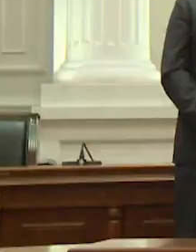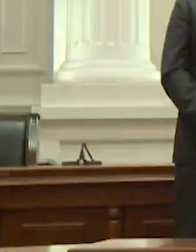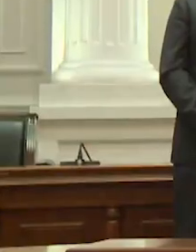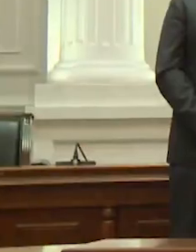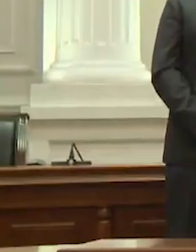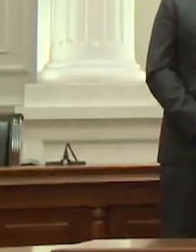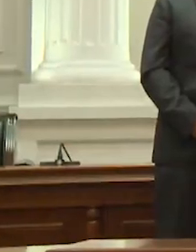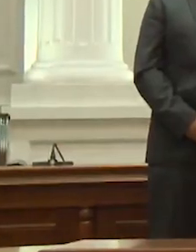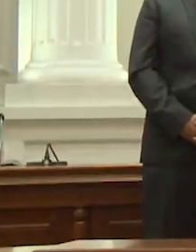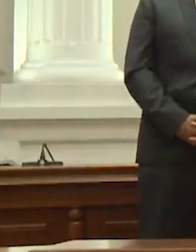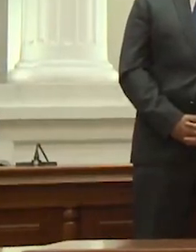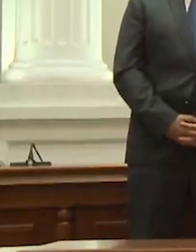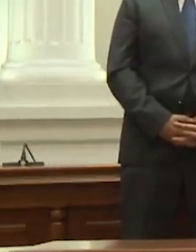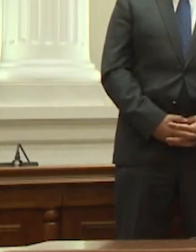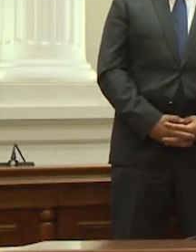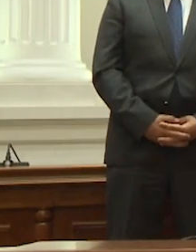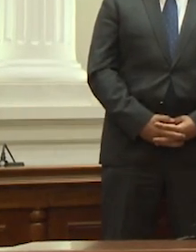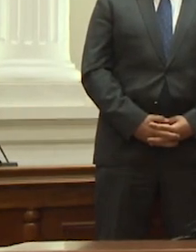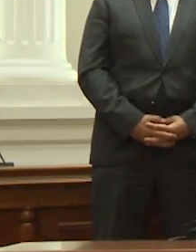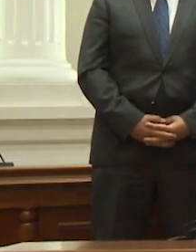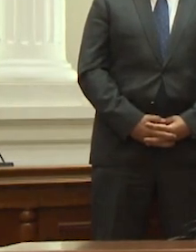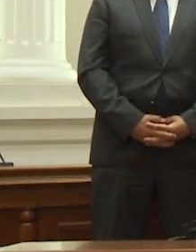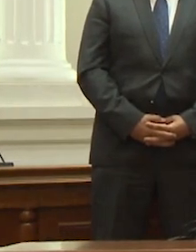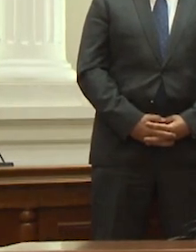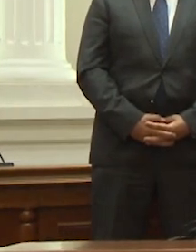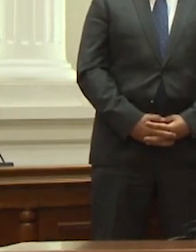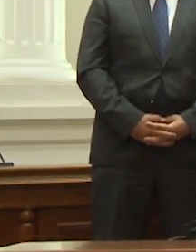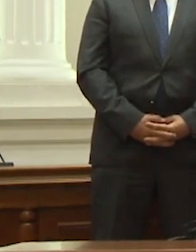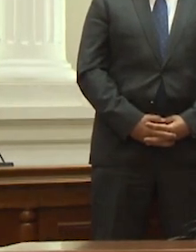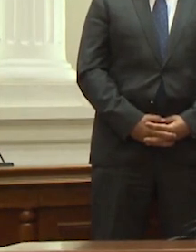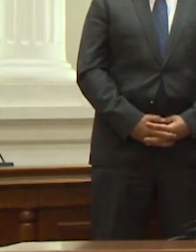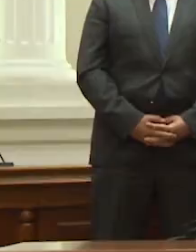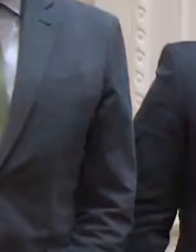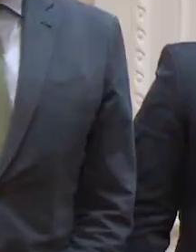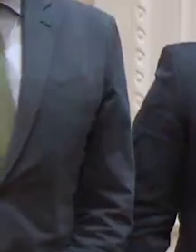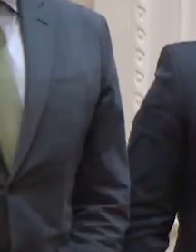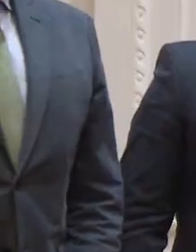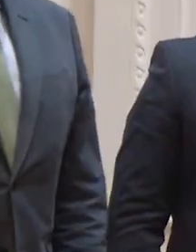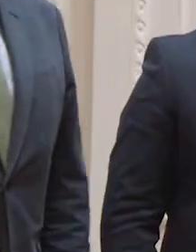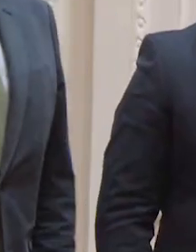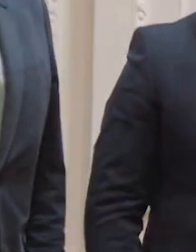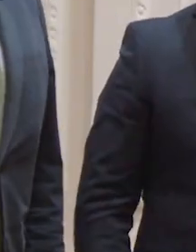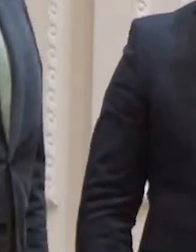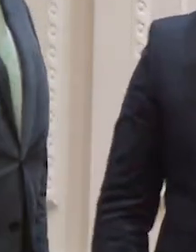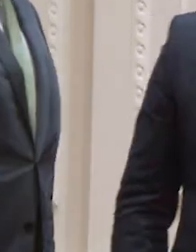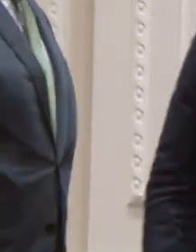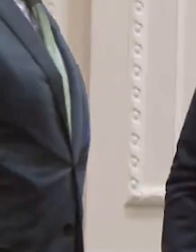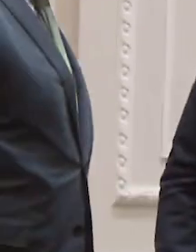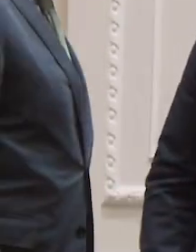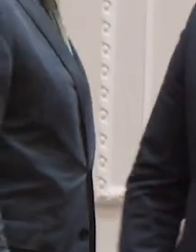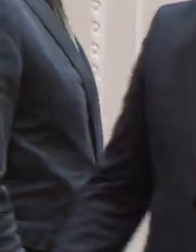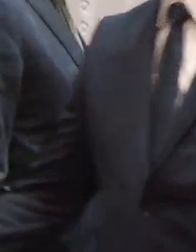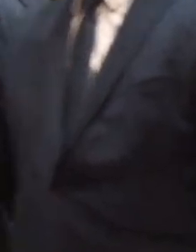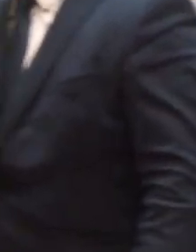Проектот, вреден речиси 200 милиони евра, предвидува 5 тунели, 9 мостови и рок за изградба од 4 години.